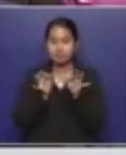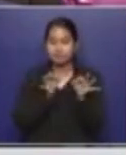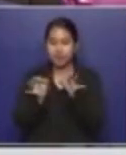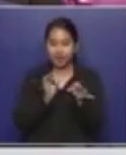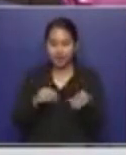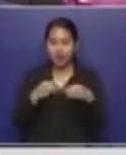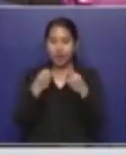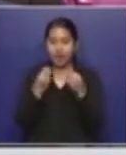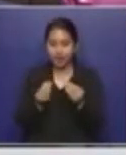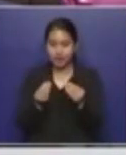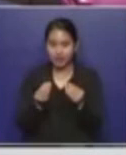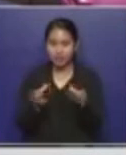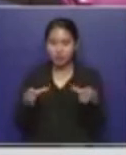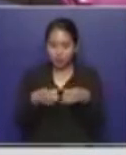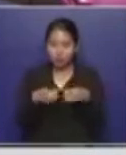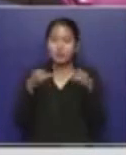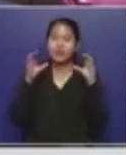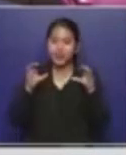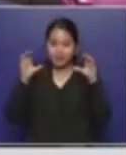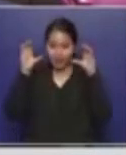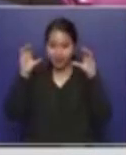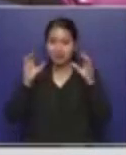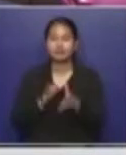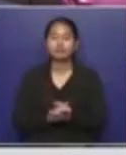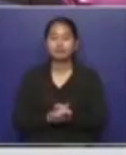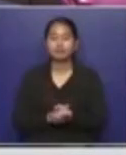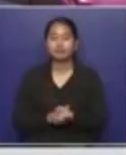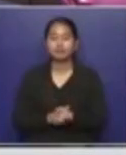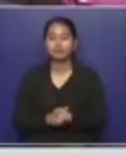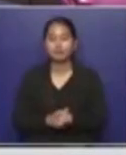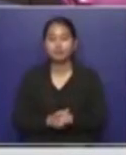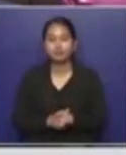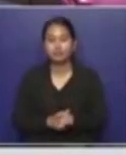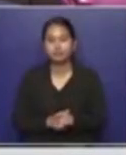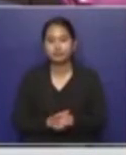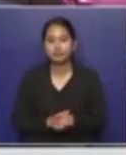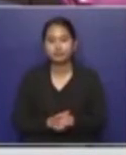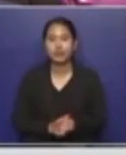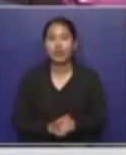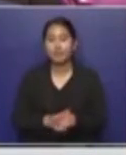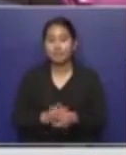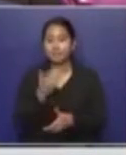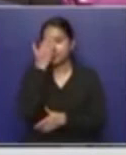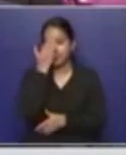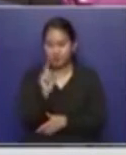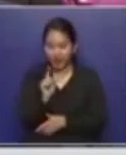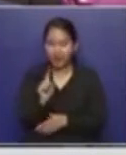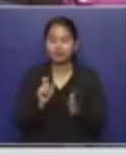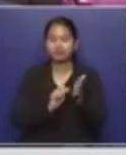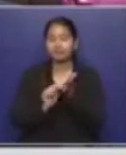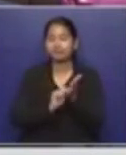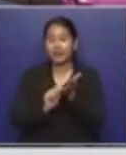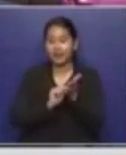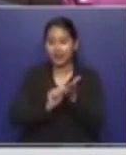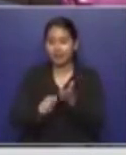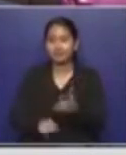ให้กับคณะรัฐบาลตลอดจนสำนักงบประมาณเพื่อที่จะนำไปปรับปรุงแก้ไขส่วน